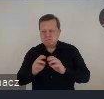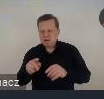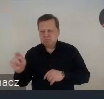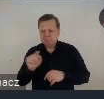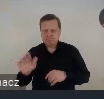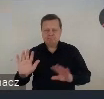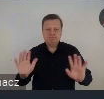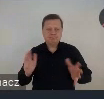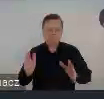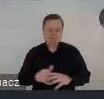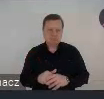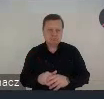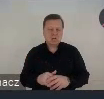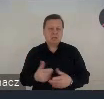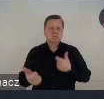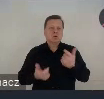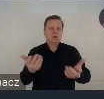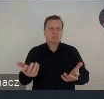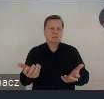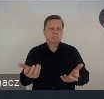jest opisane w sposób taki